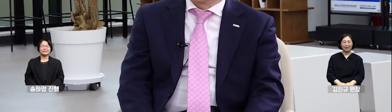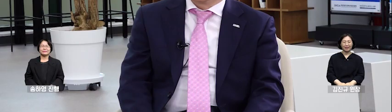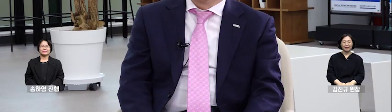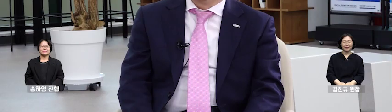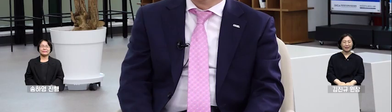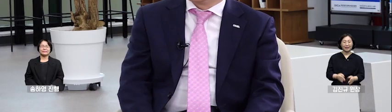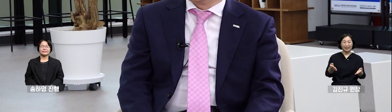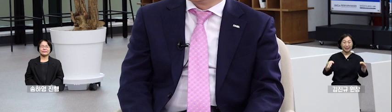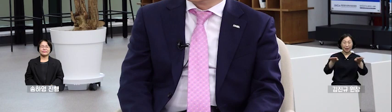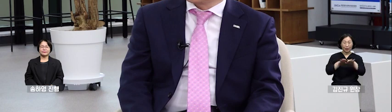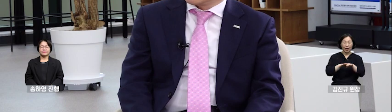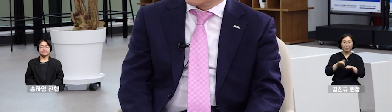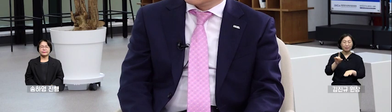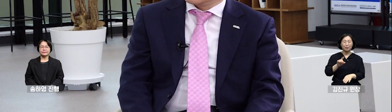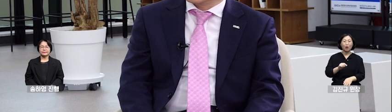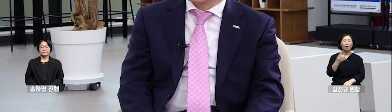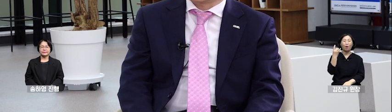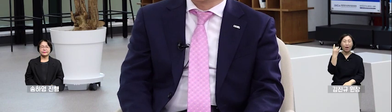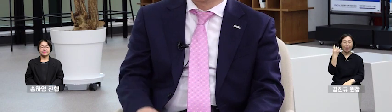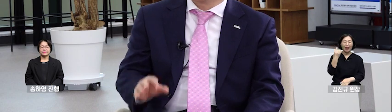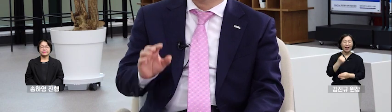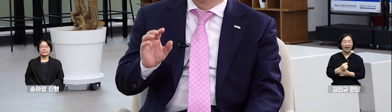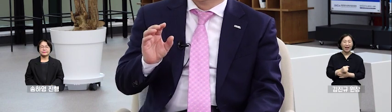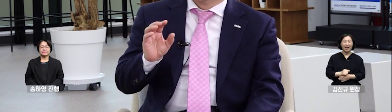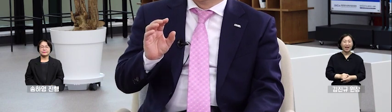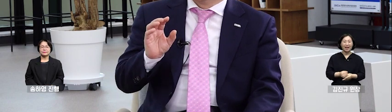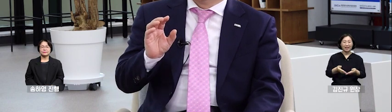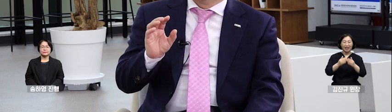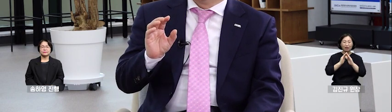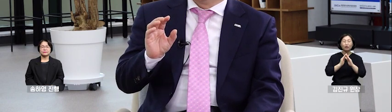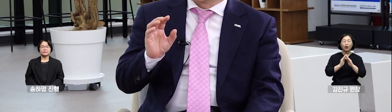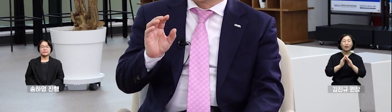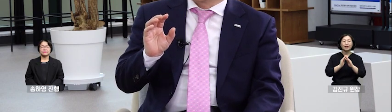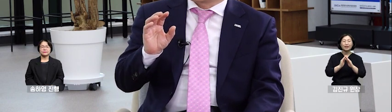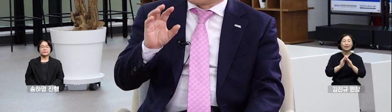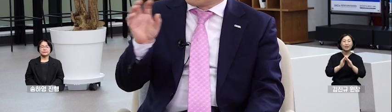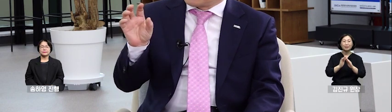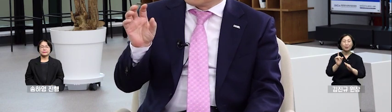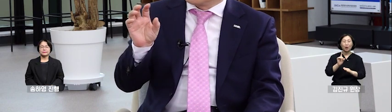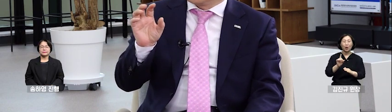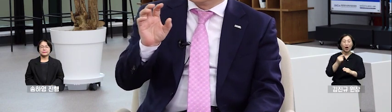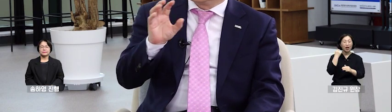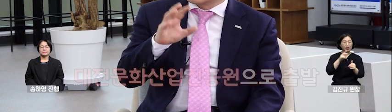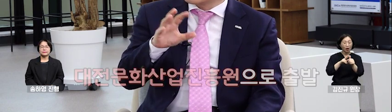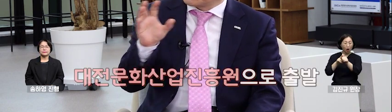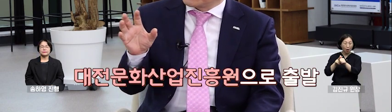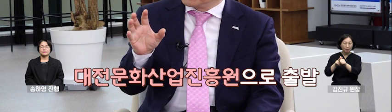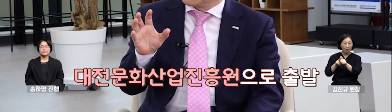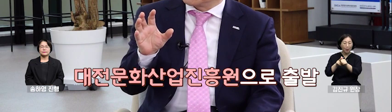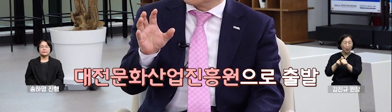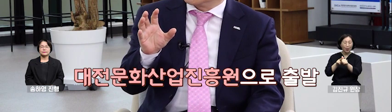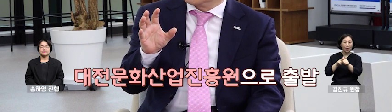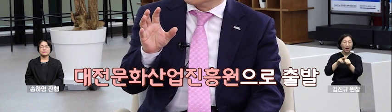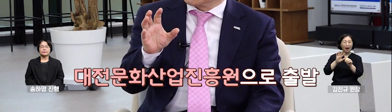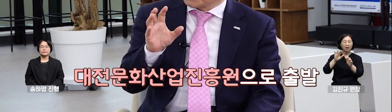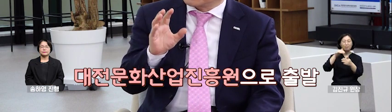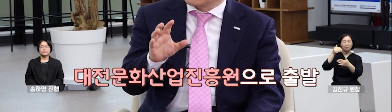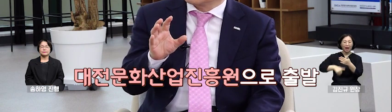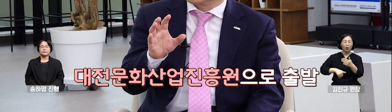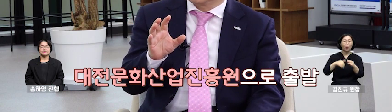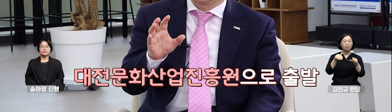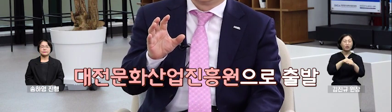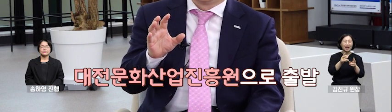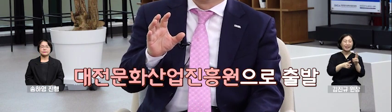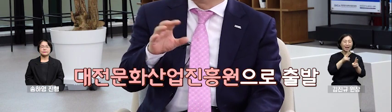저희 기관은 원래 이제 초기에 탄생한 것은 어 아까 정보 말고 매나 산업 진흥원 으로 억